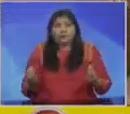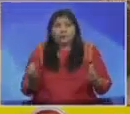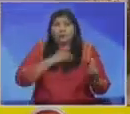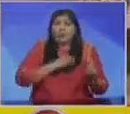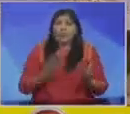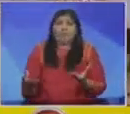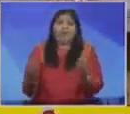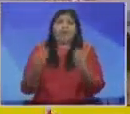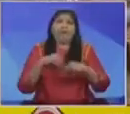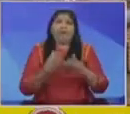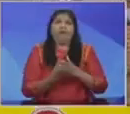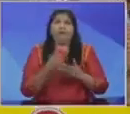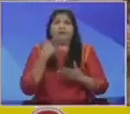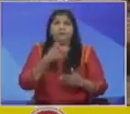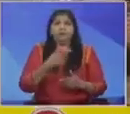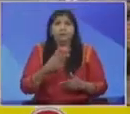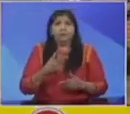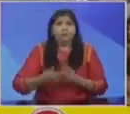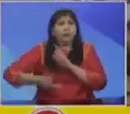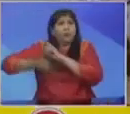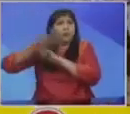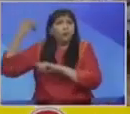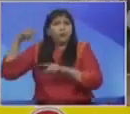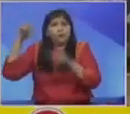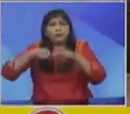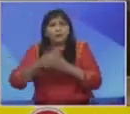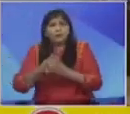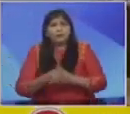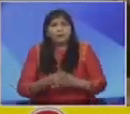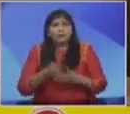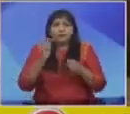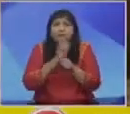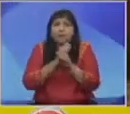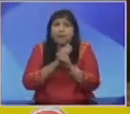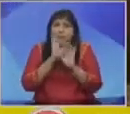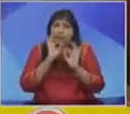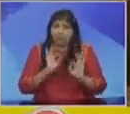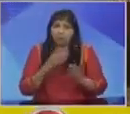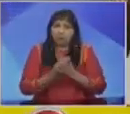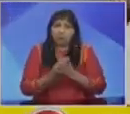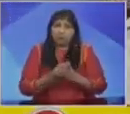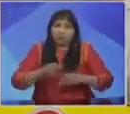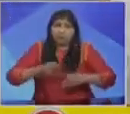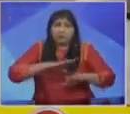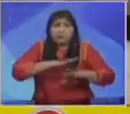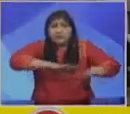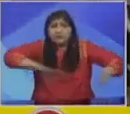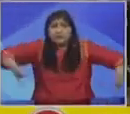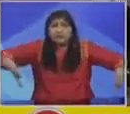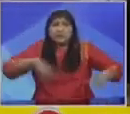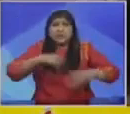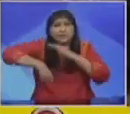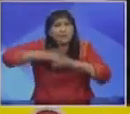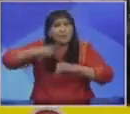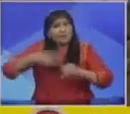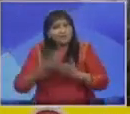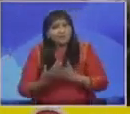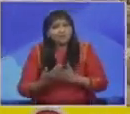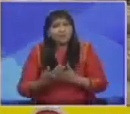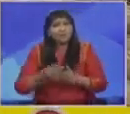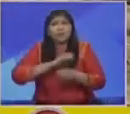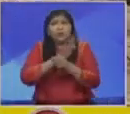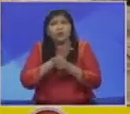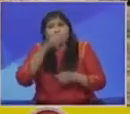बदला। संतोष जी के पुरखे शानदार कारीगर थे, चटाई बनाने का काम करते थे। कोरोना